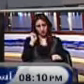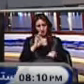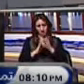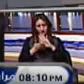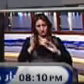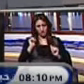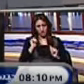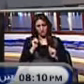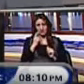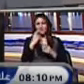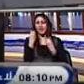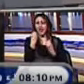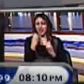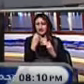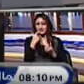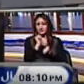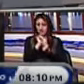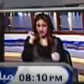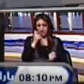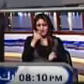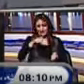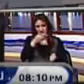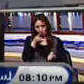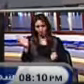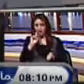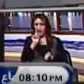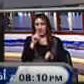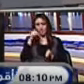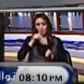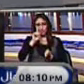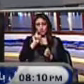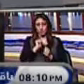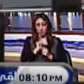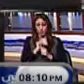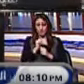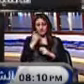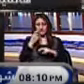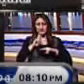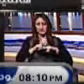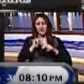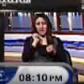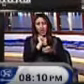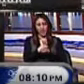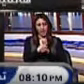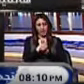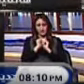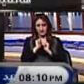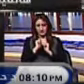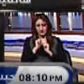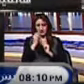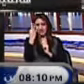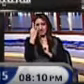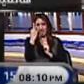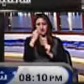القرار؟ لا طبعا. لا طبعا، لأن حضرتك هو تم حبسه على ذمة ثلاث